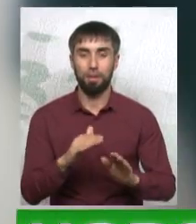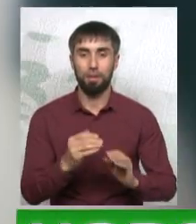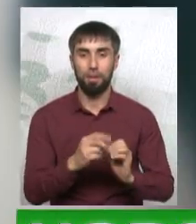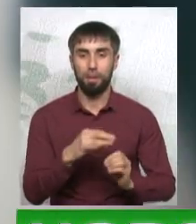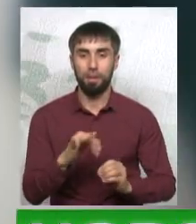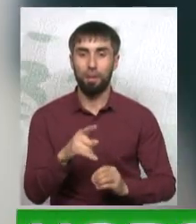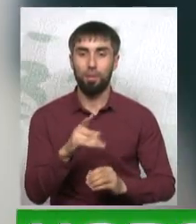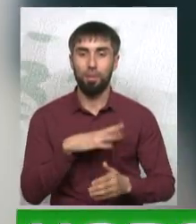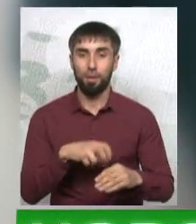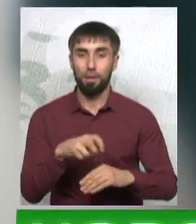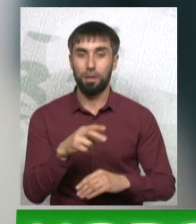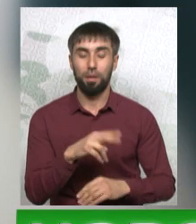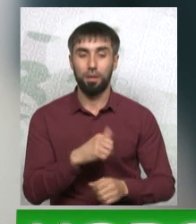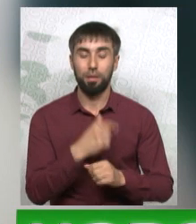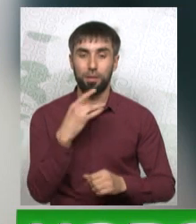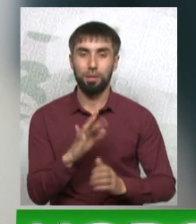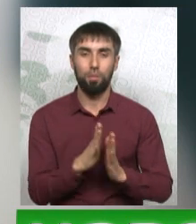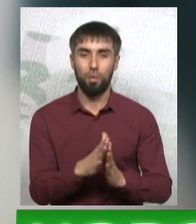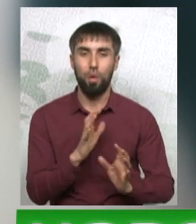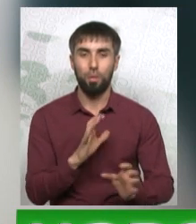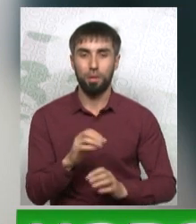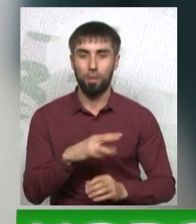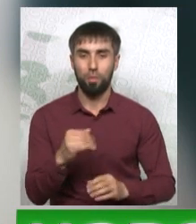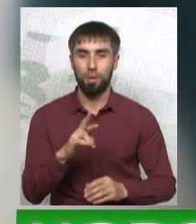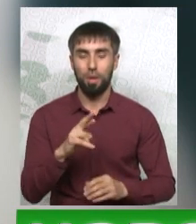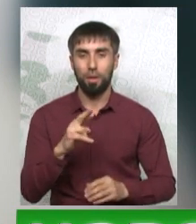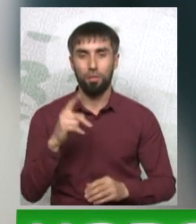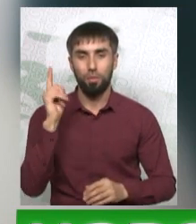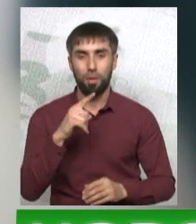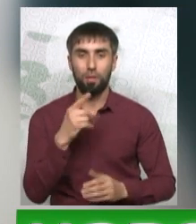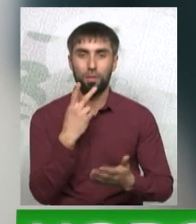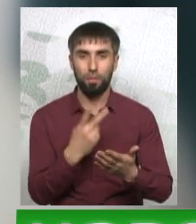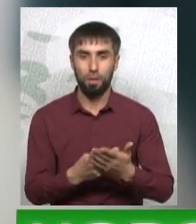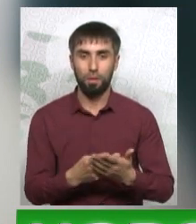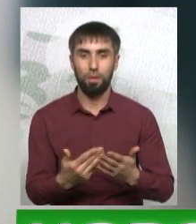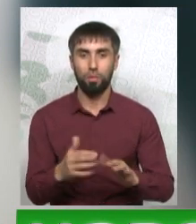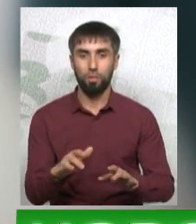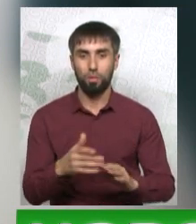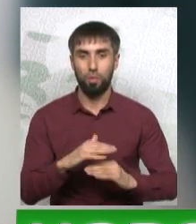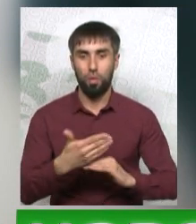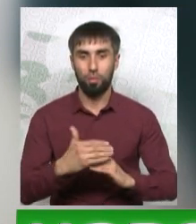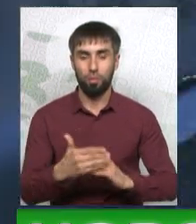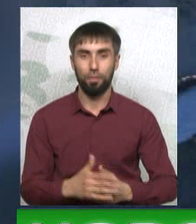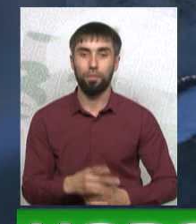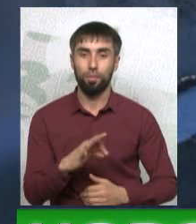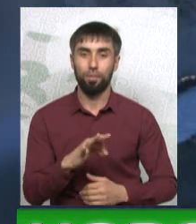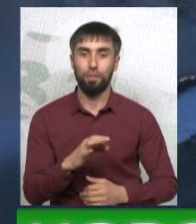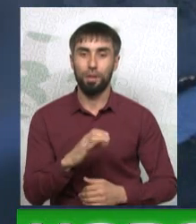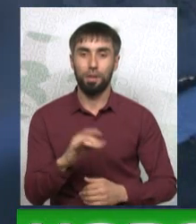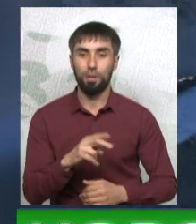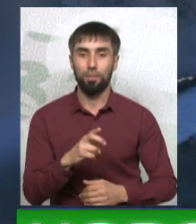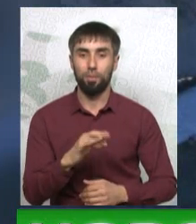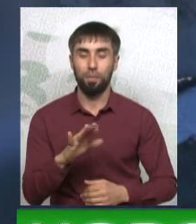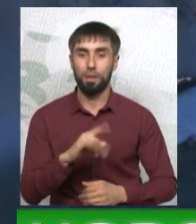Он написал письмо Махмуду Али Калиматову с просьбой обеспечить ему для познавательных просмотров ноутбук. Ну а Саид Бекботов